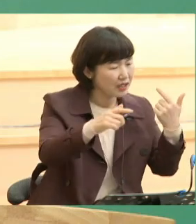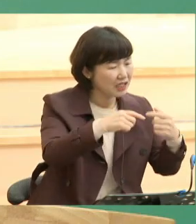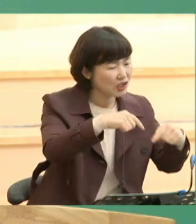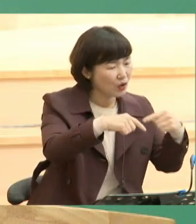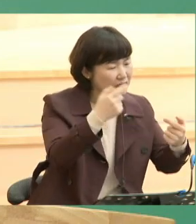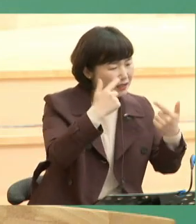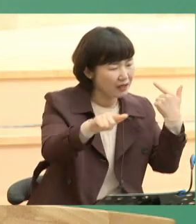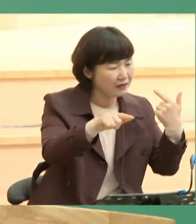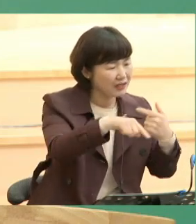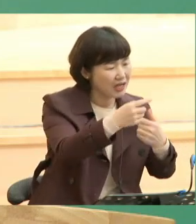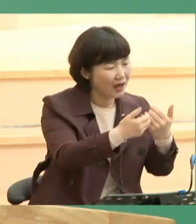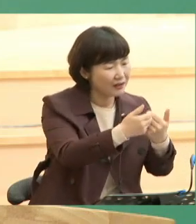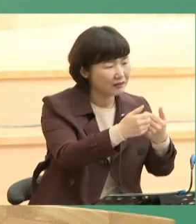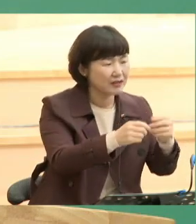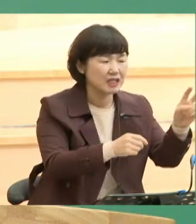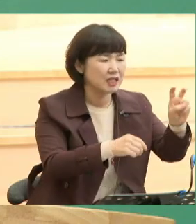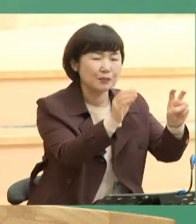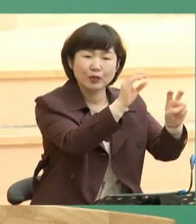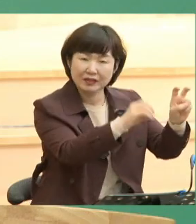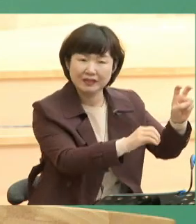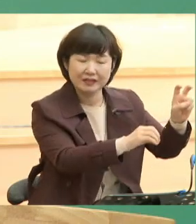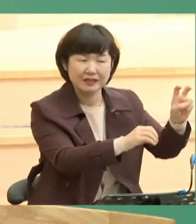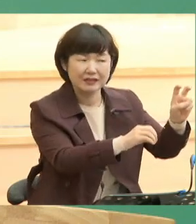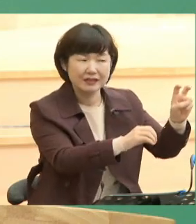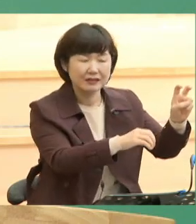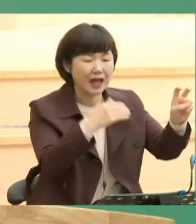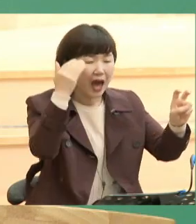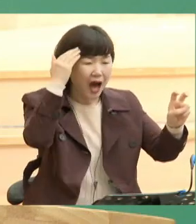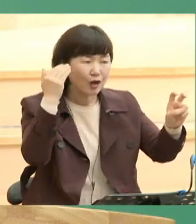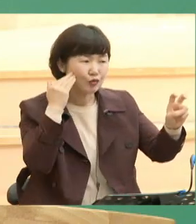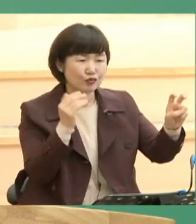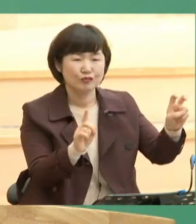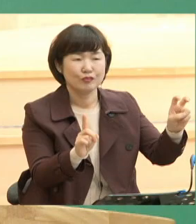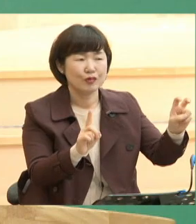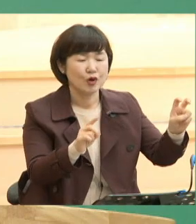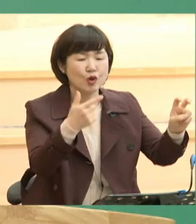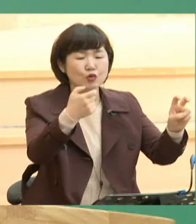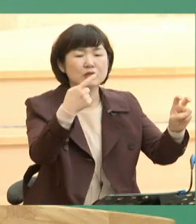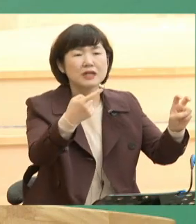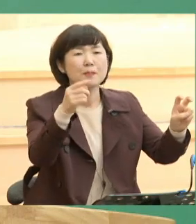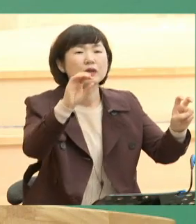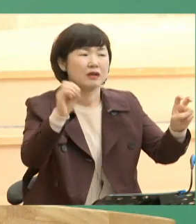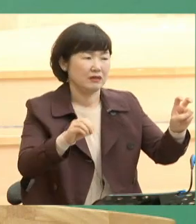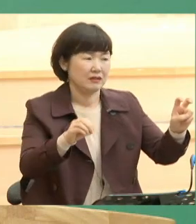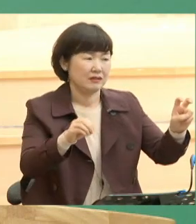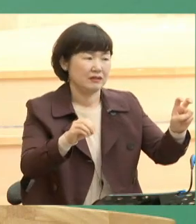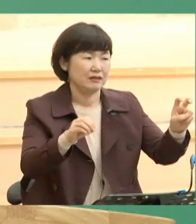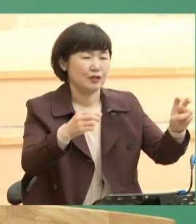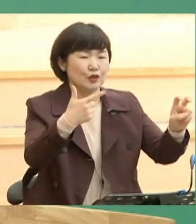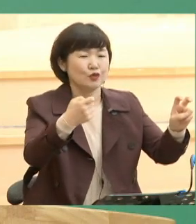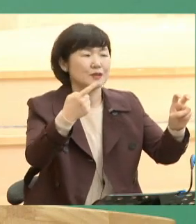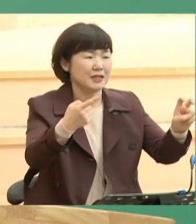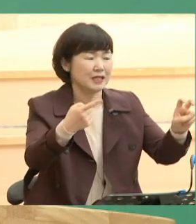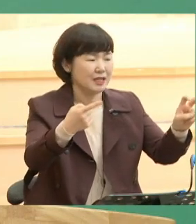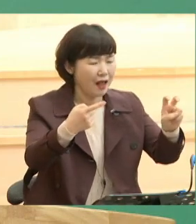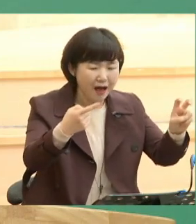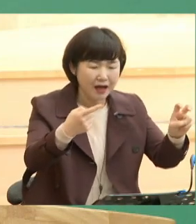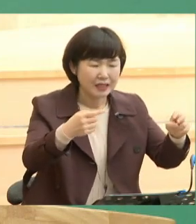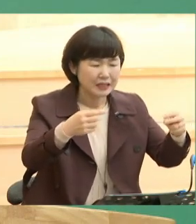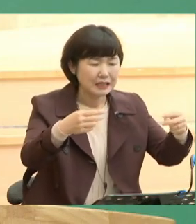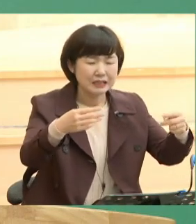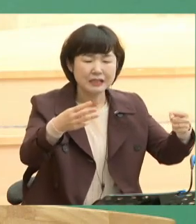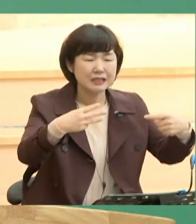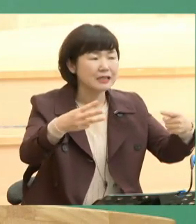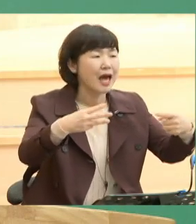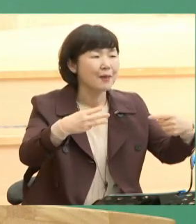20% 때에 근데 우리나라는 어떻게 되냐 61% 채 배가 넘는